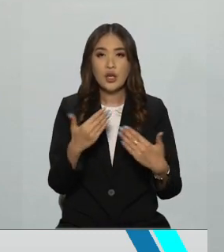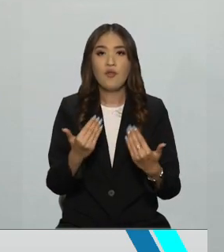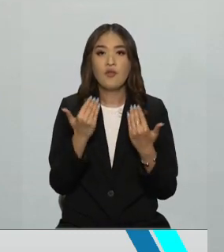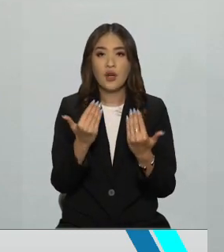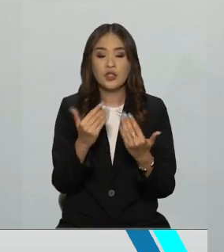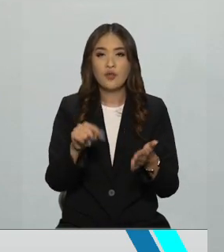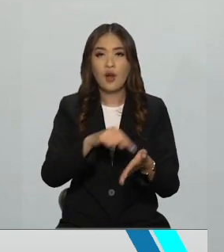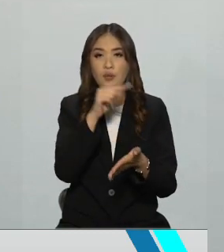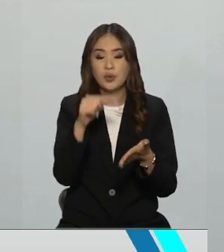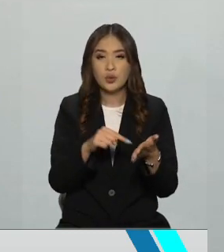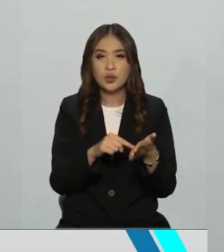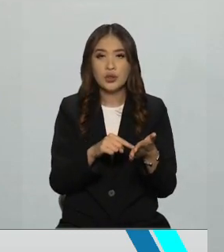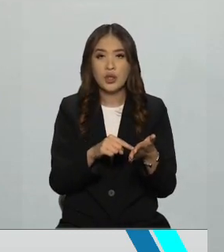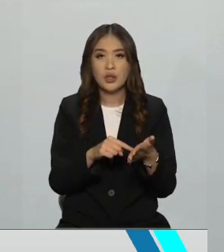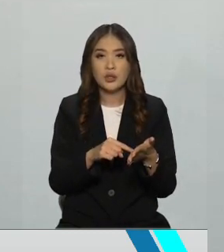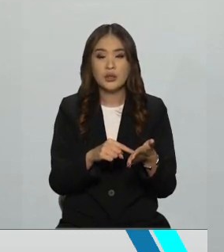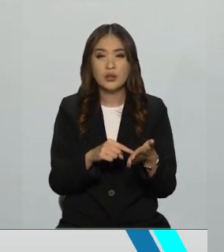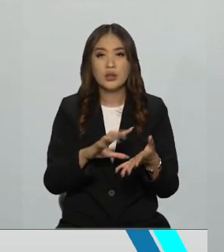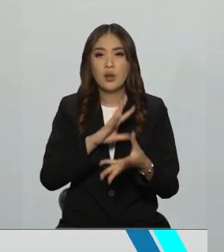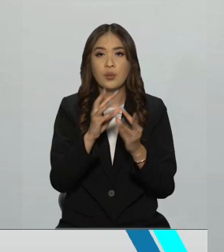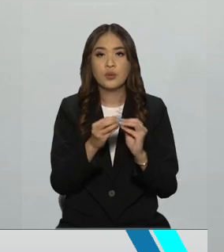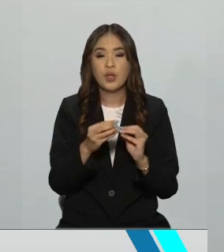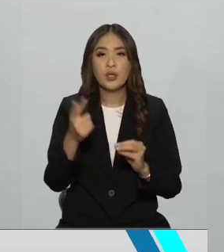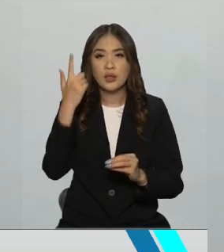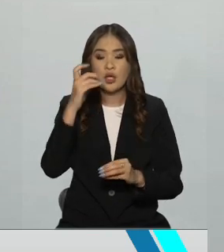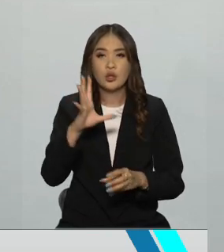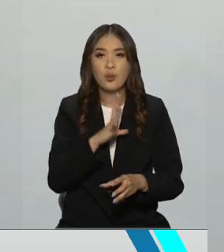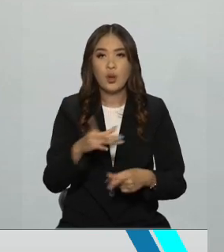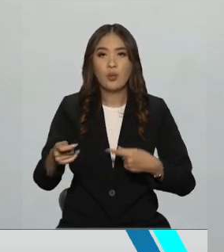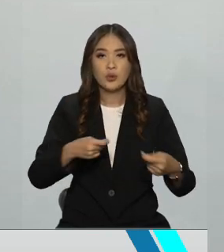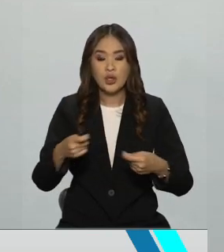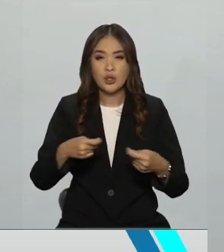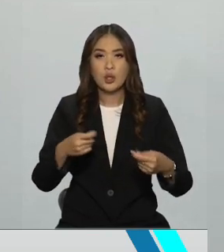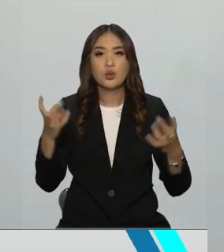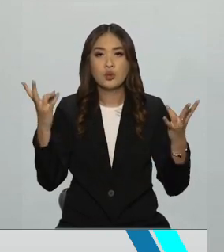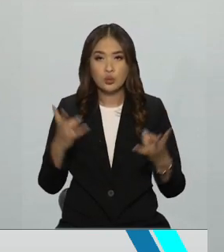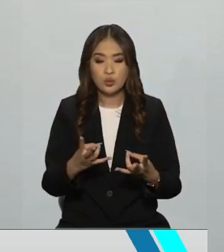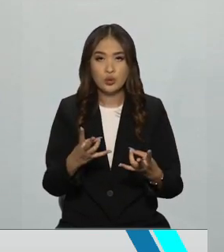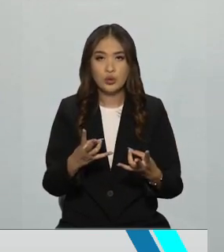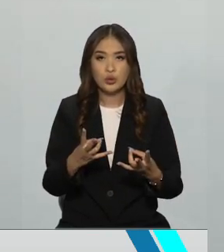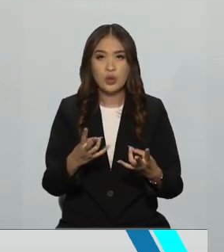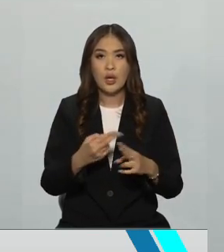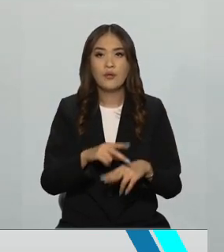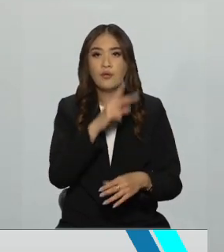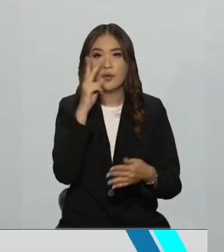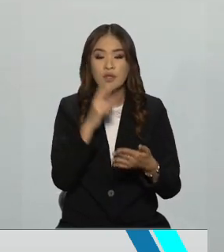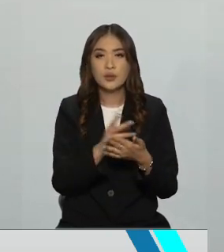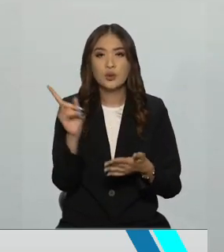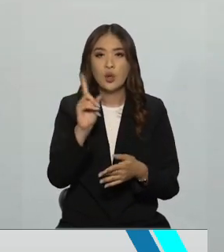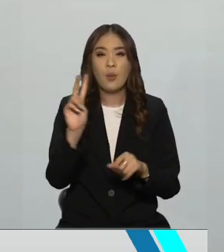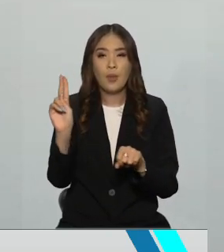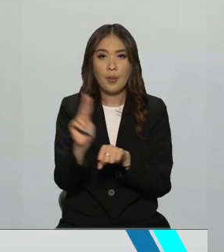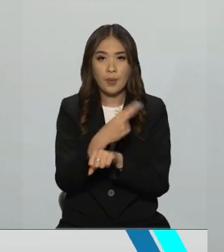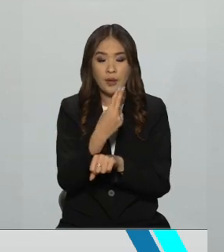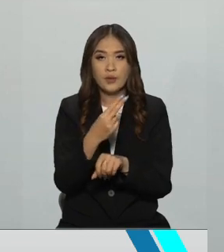вопроса, да, я все-таки склоняюсь к тому, что общественный контроль нужен. И мы видим, что уже по практике,